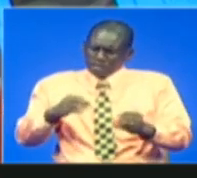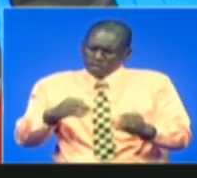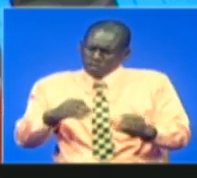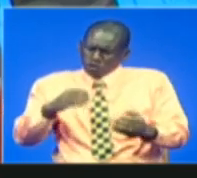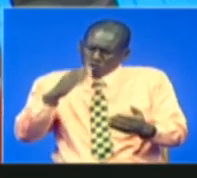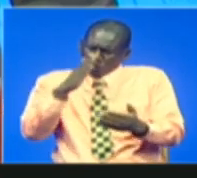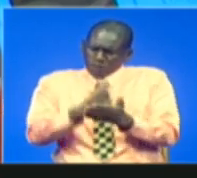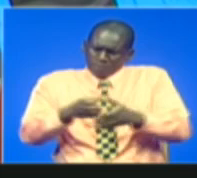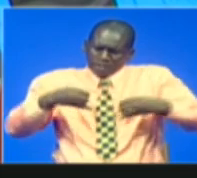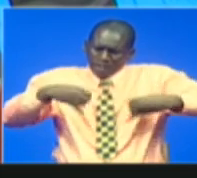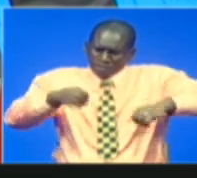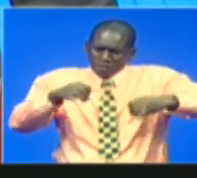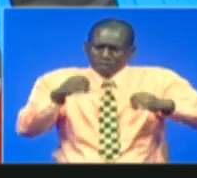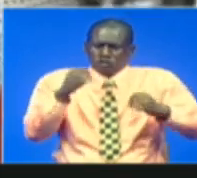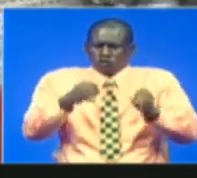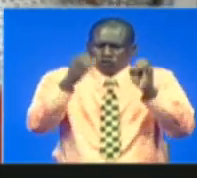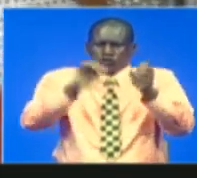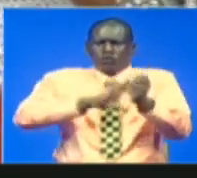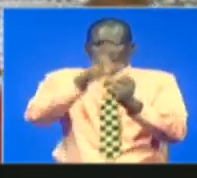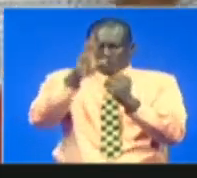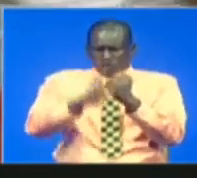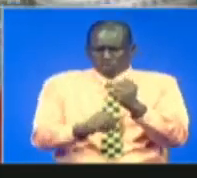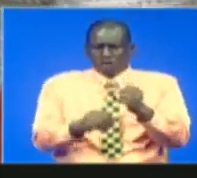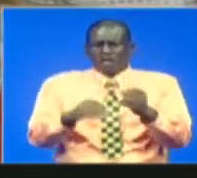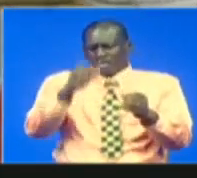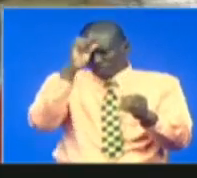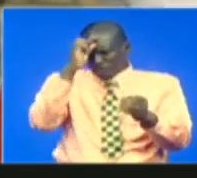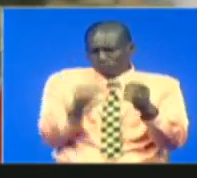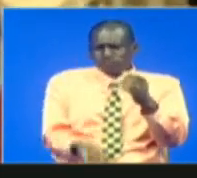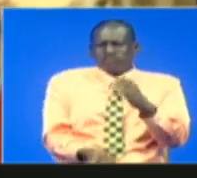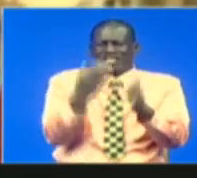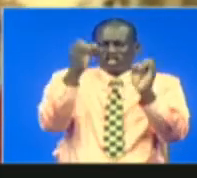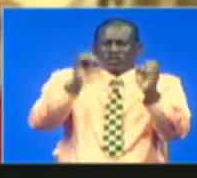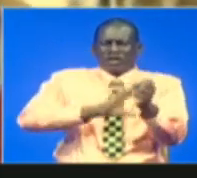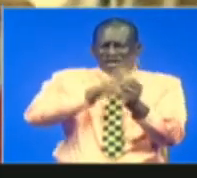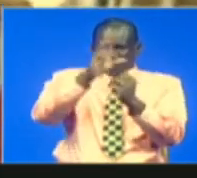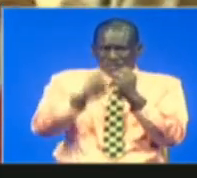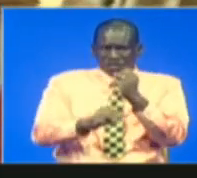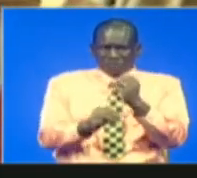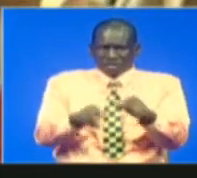mpya wa elimu. Serikali imezindua mfumo huo mpya wa elimu katika